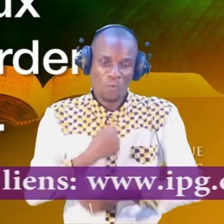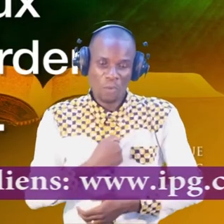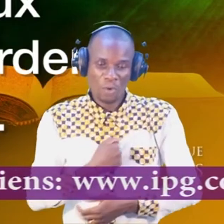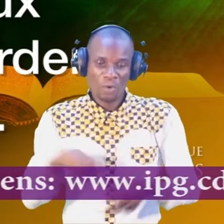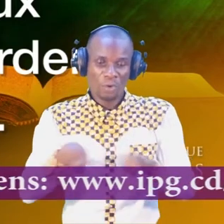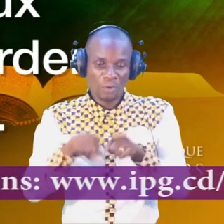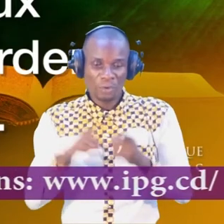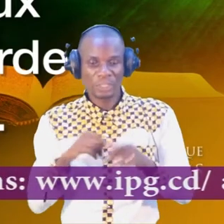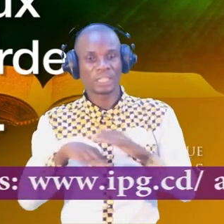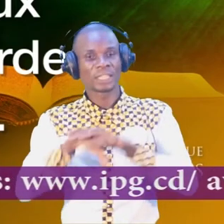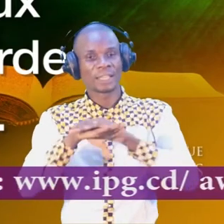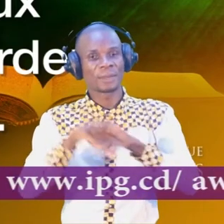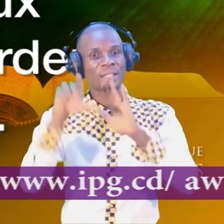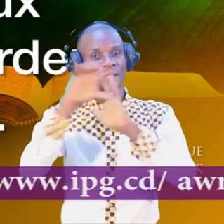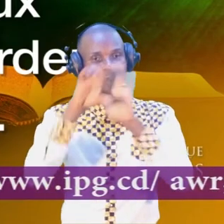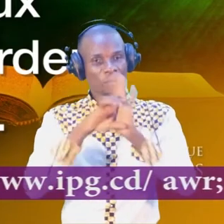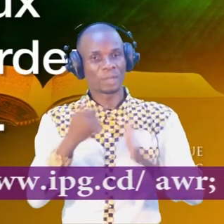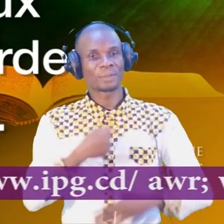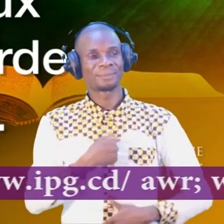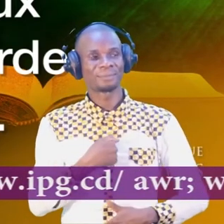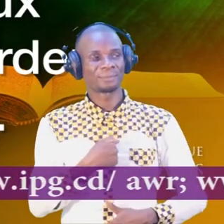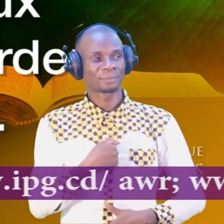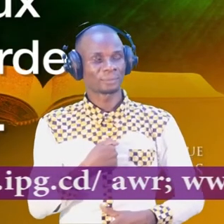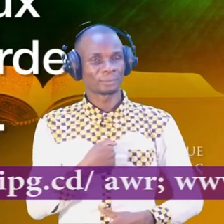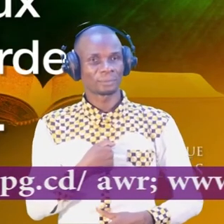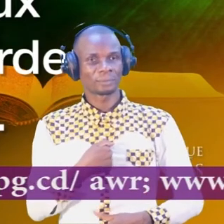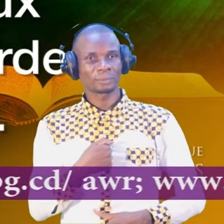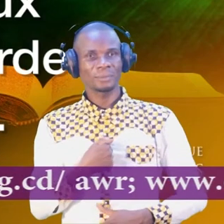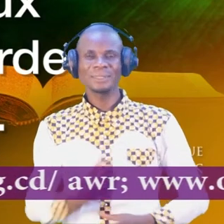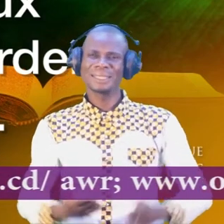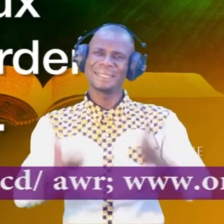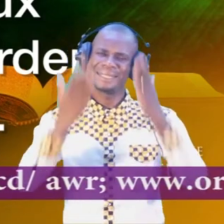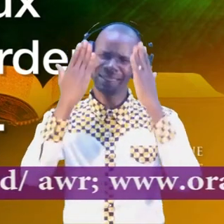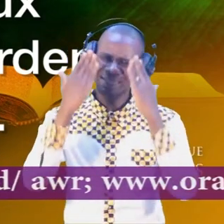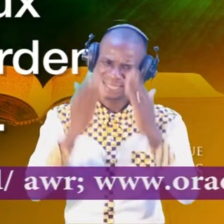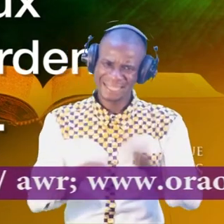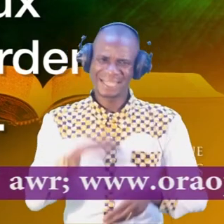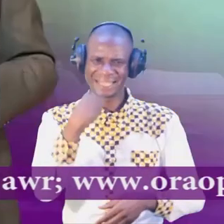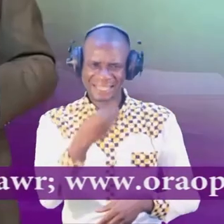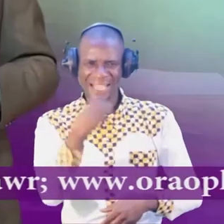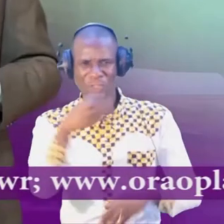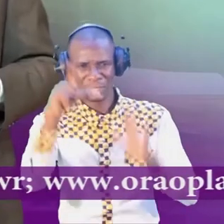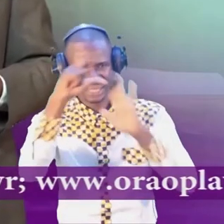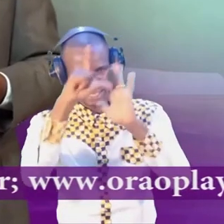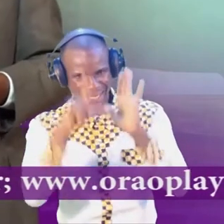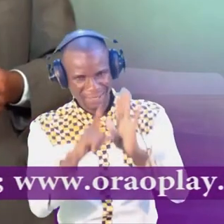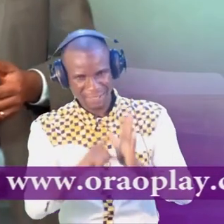ni Mungu aye wapatiza wana waovu wa baba zao hata kizazi cha